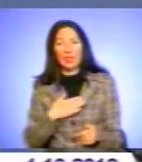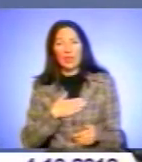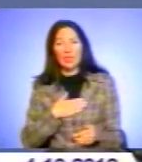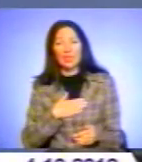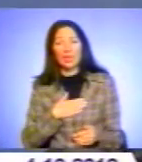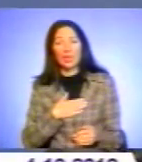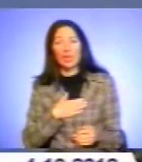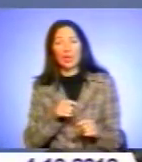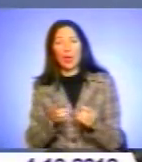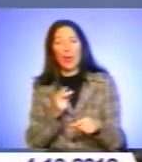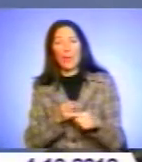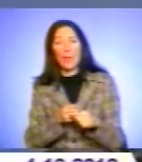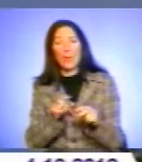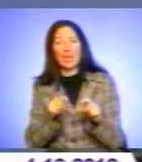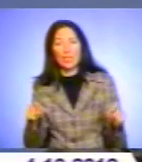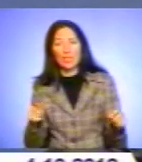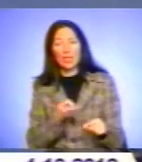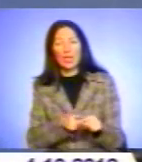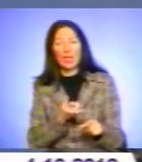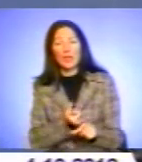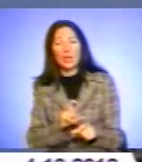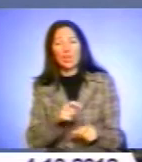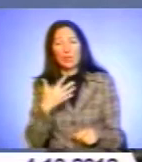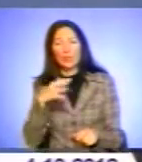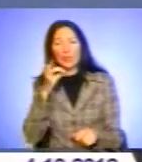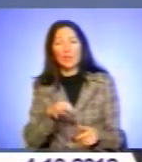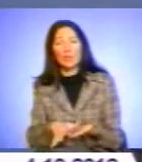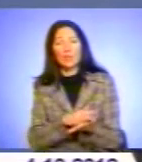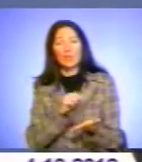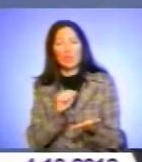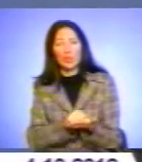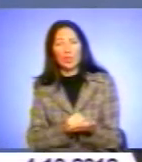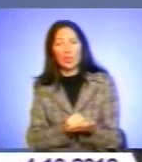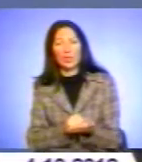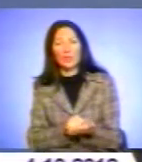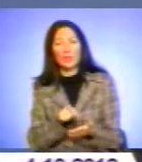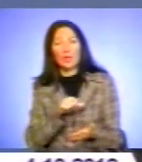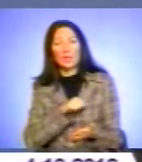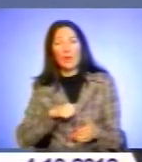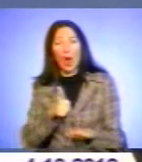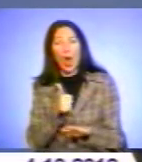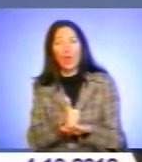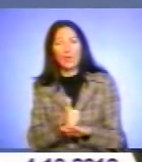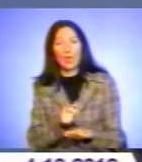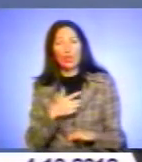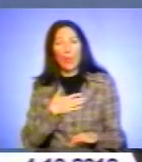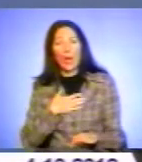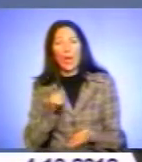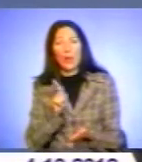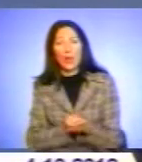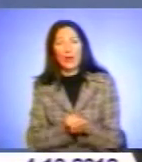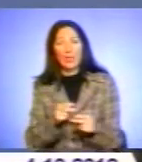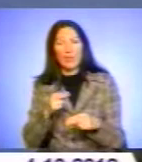мережі, які більше як на 50% зношені. Тому саме головне, що ми повинні